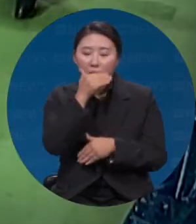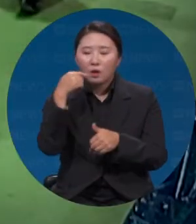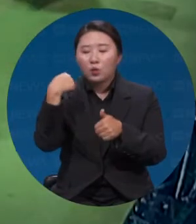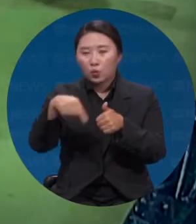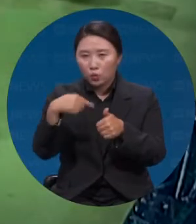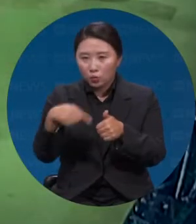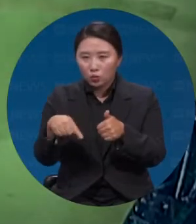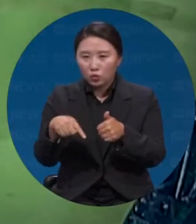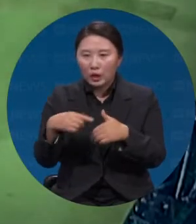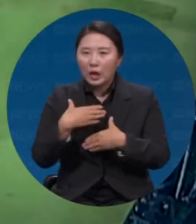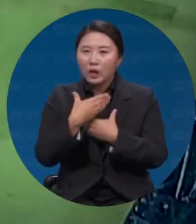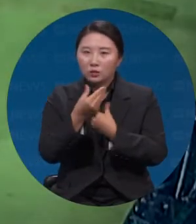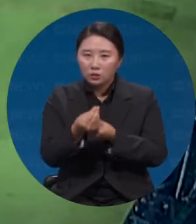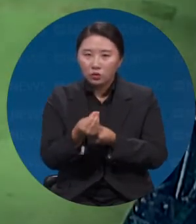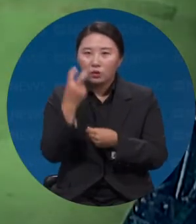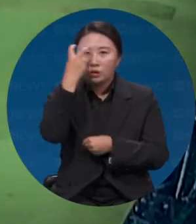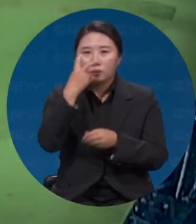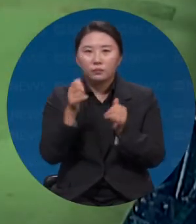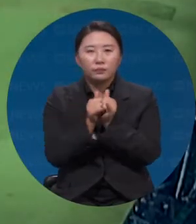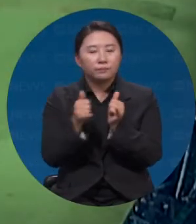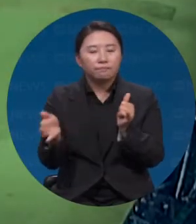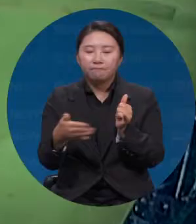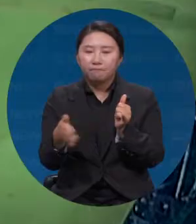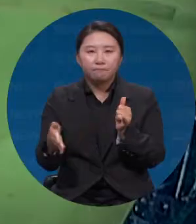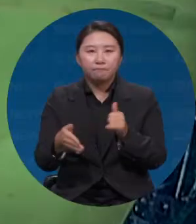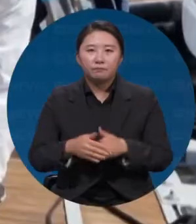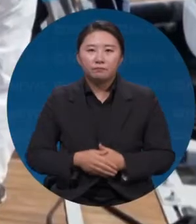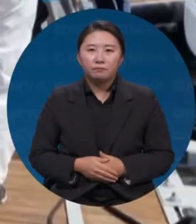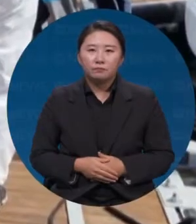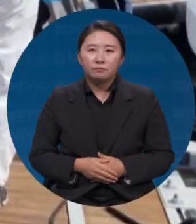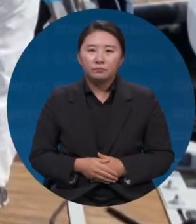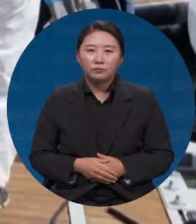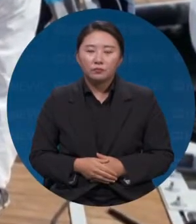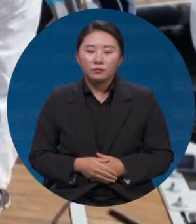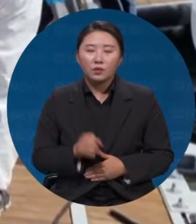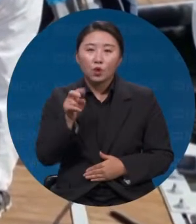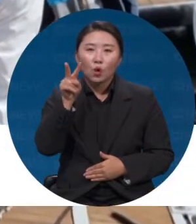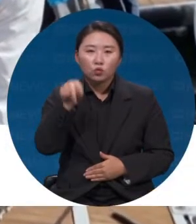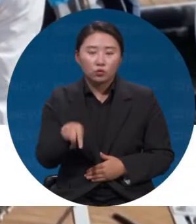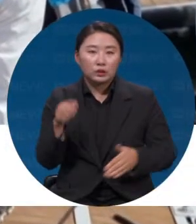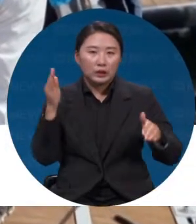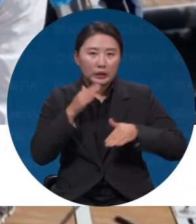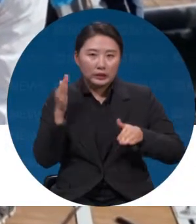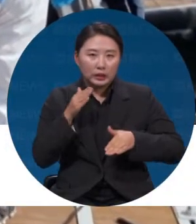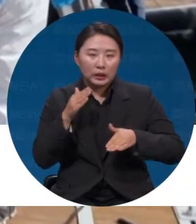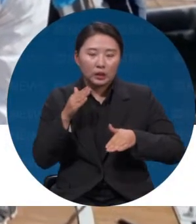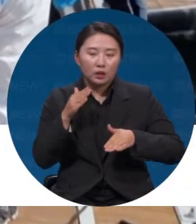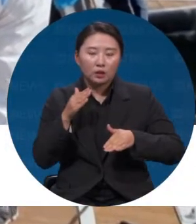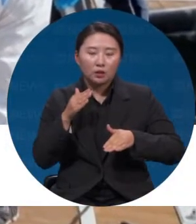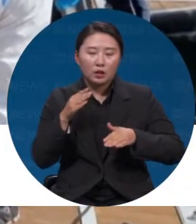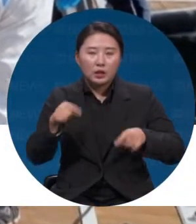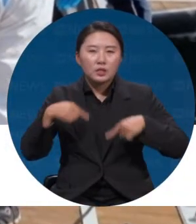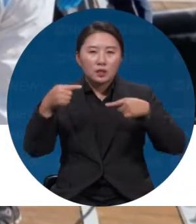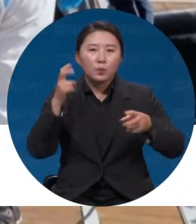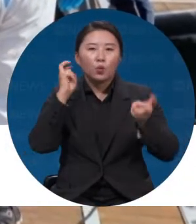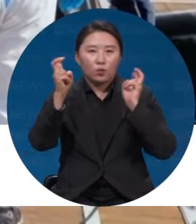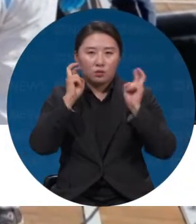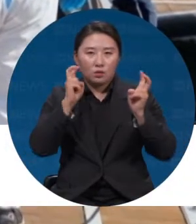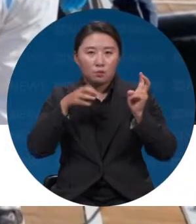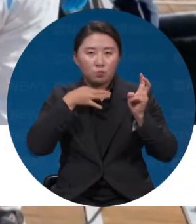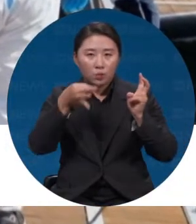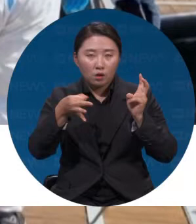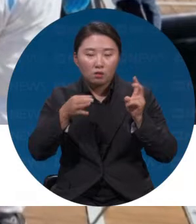교육도 안전이 감독하는 사람도 없었습니다 여수의 그 학생도 참여 기업 이라고 하면서